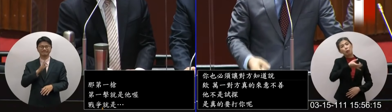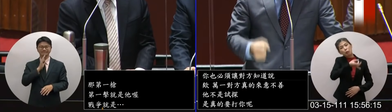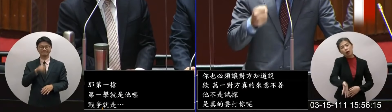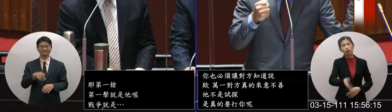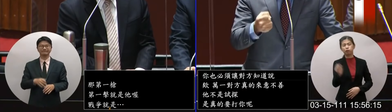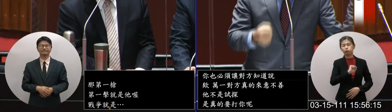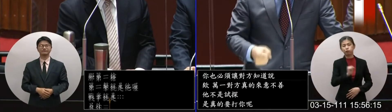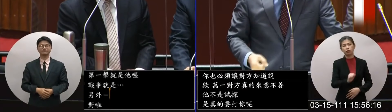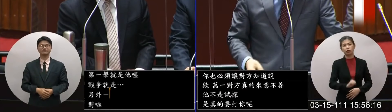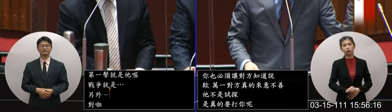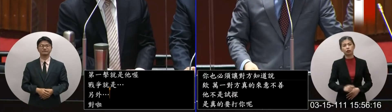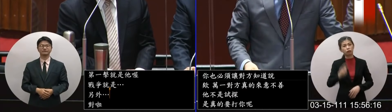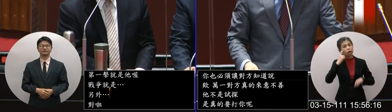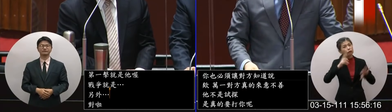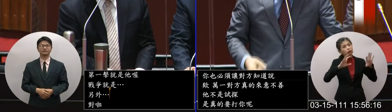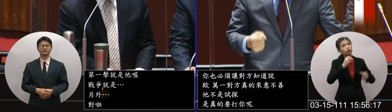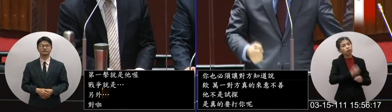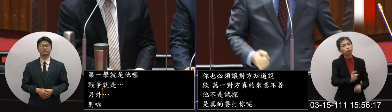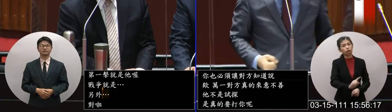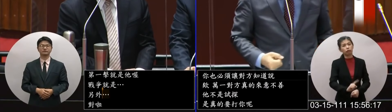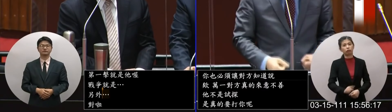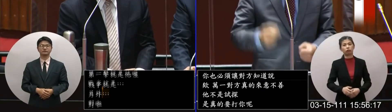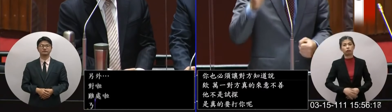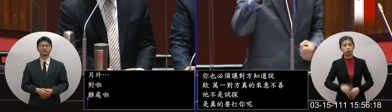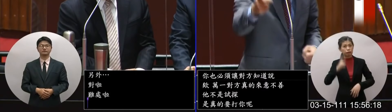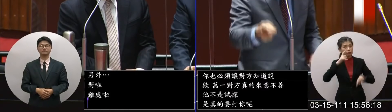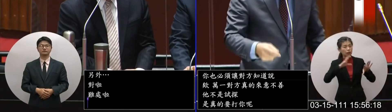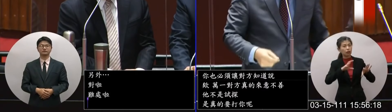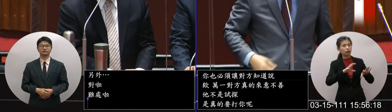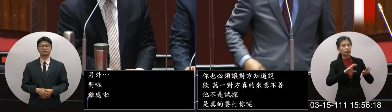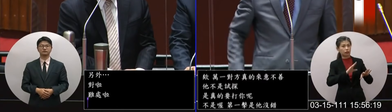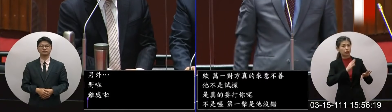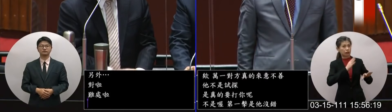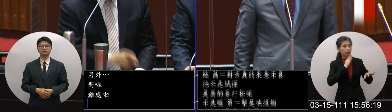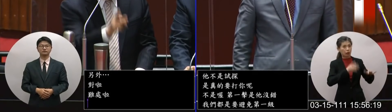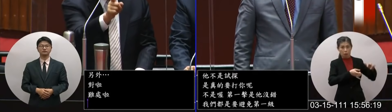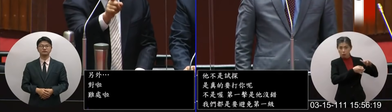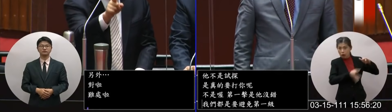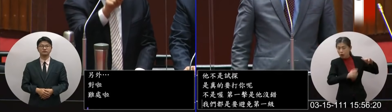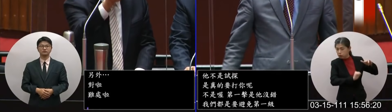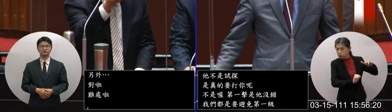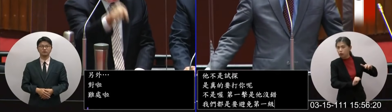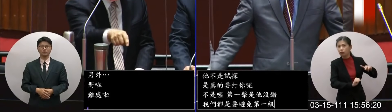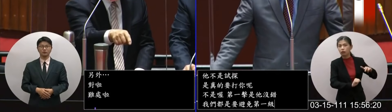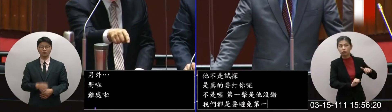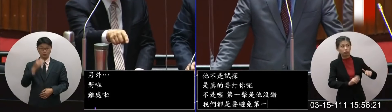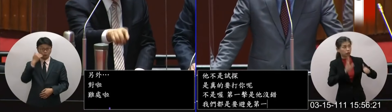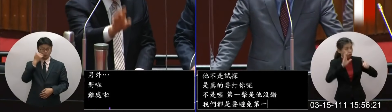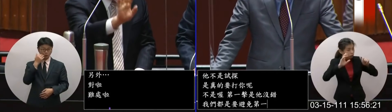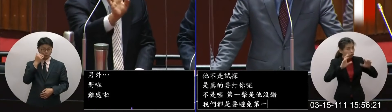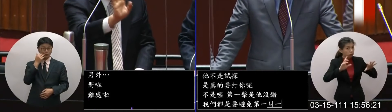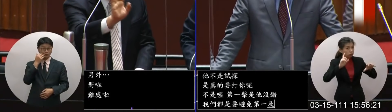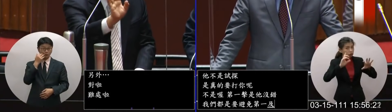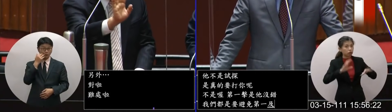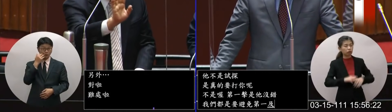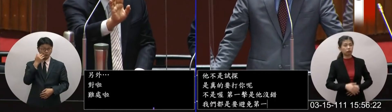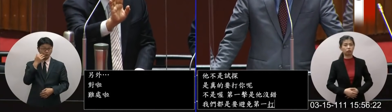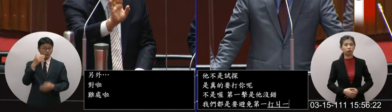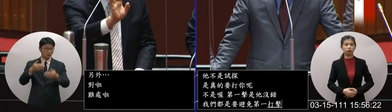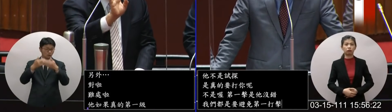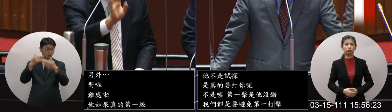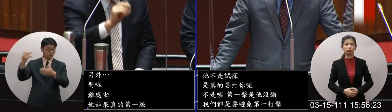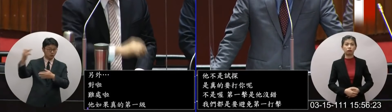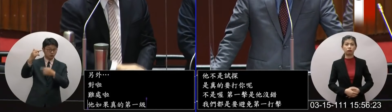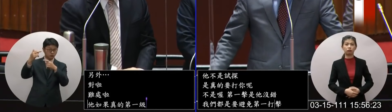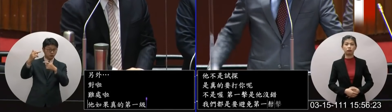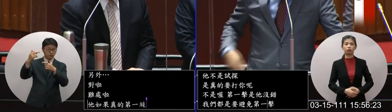啊，否则你的贺主是干嘛的？贺主就是我也不能让你第一集嘛。 他如果真的第一集， 那他如果 那他绝对没